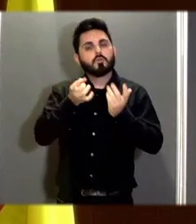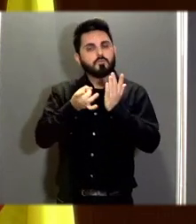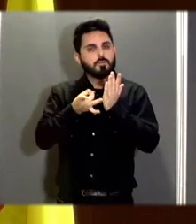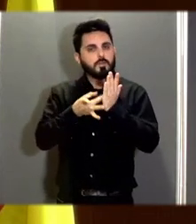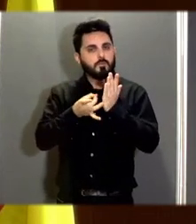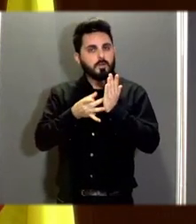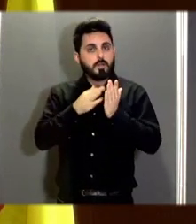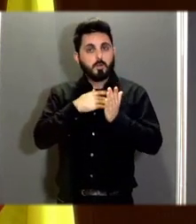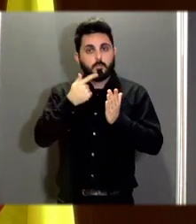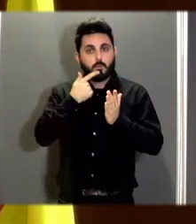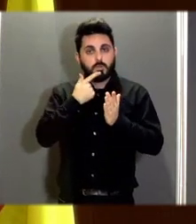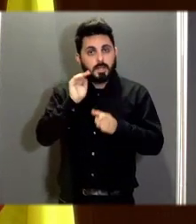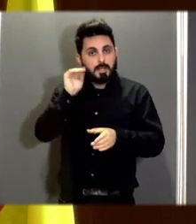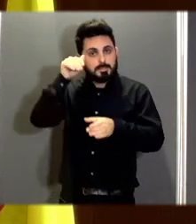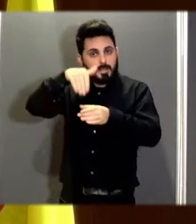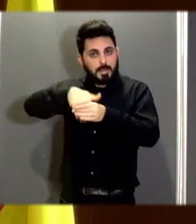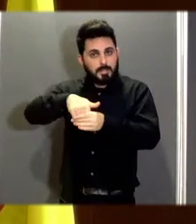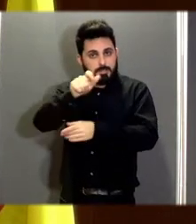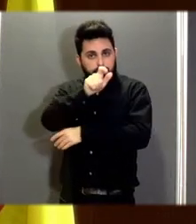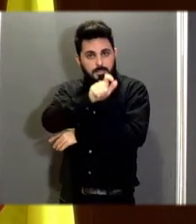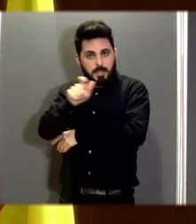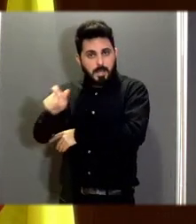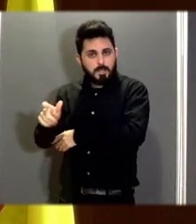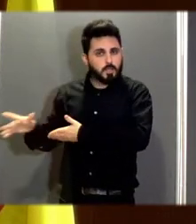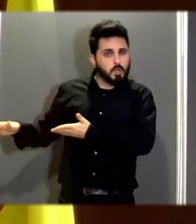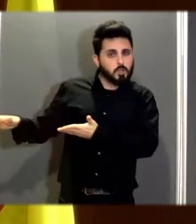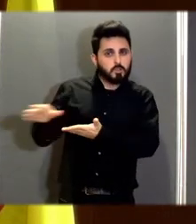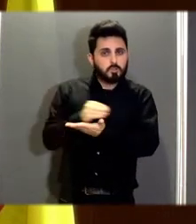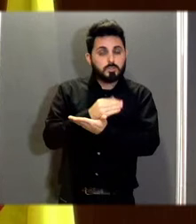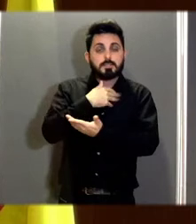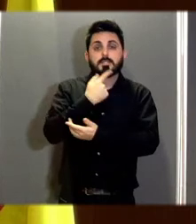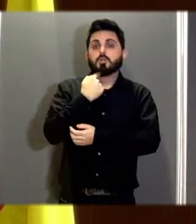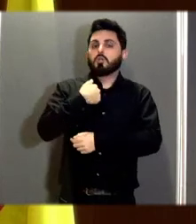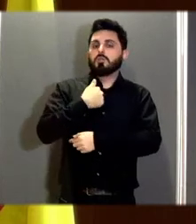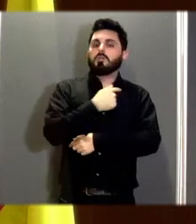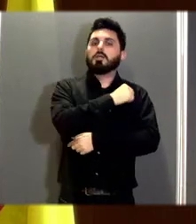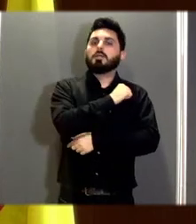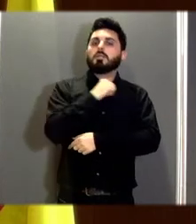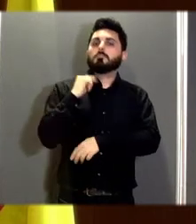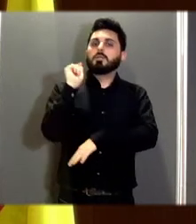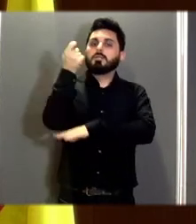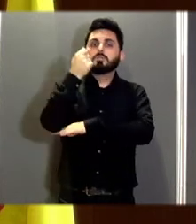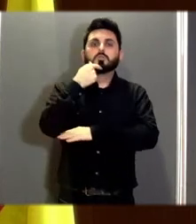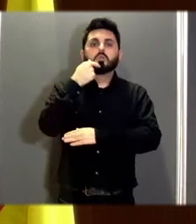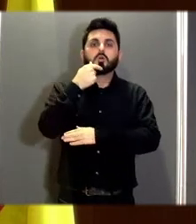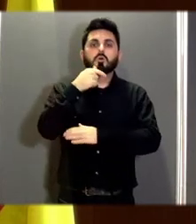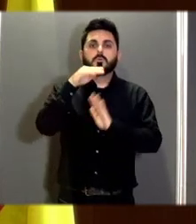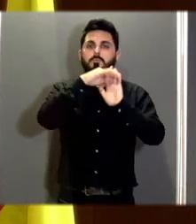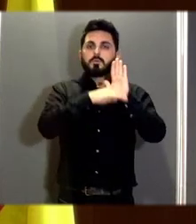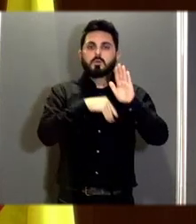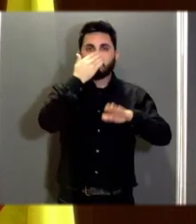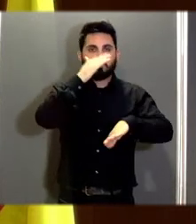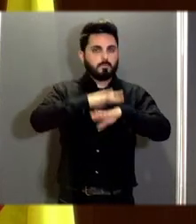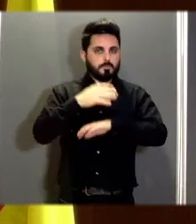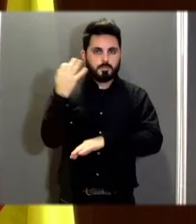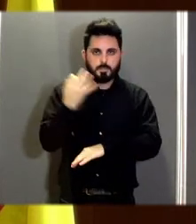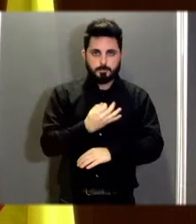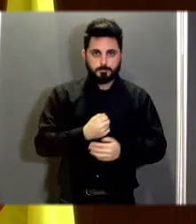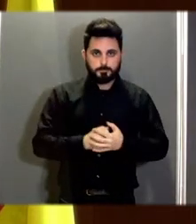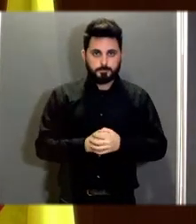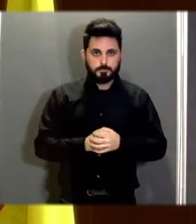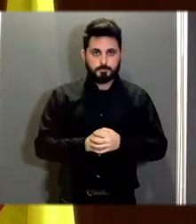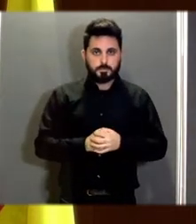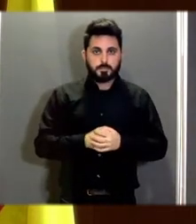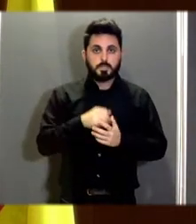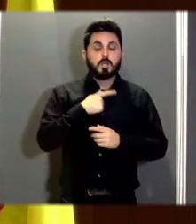que tots els candidats electorals que es diguessin independentistes haurien d'assumir. Cal que els diferents moviments sobiranistes, no